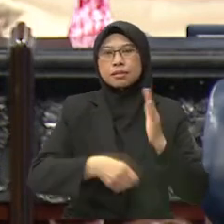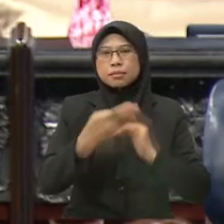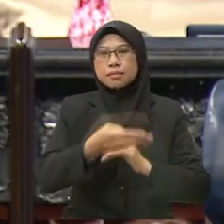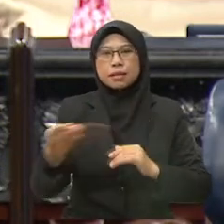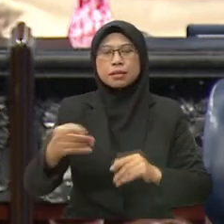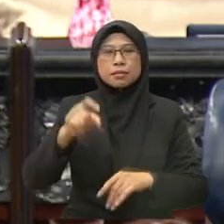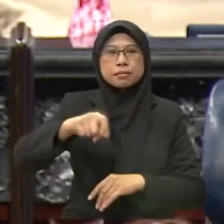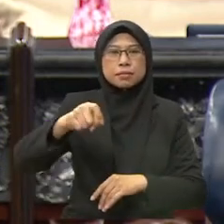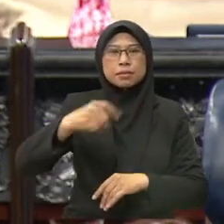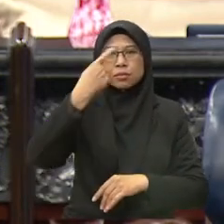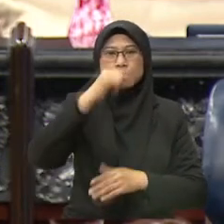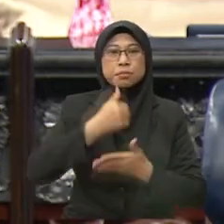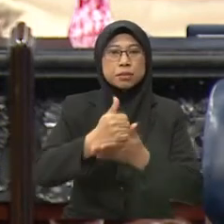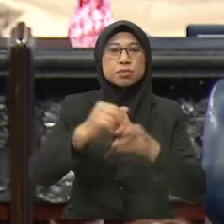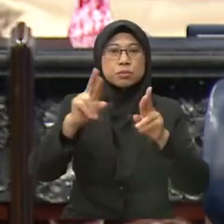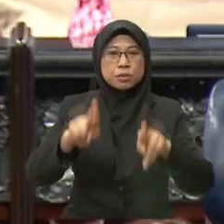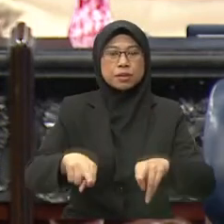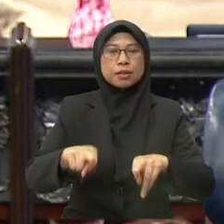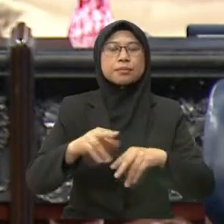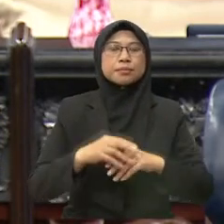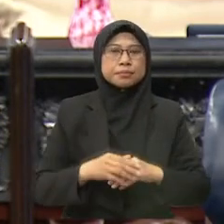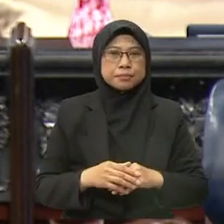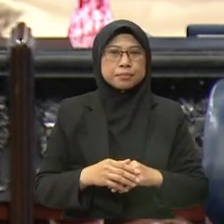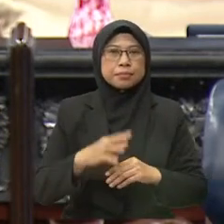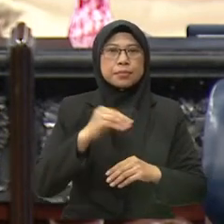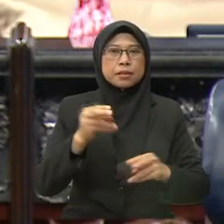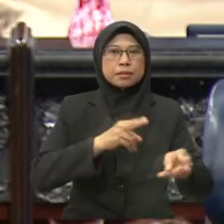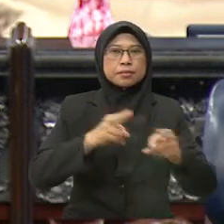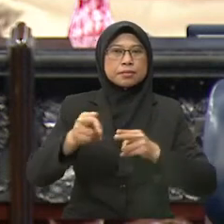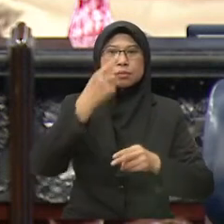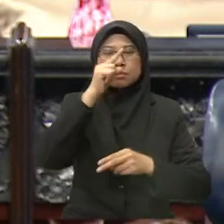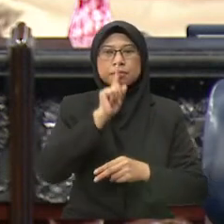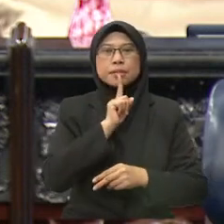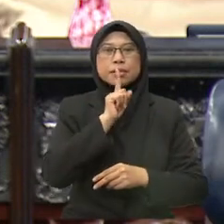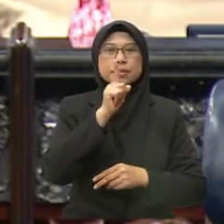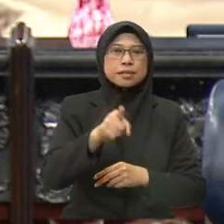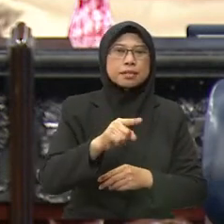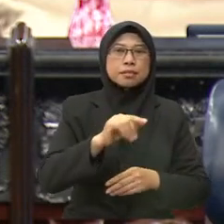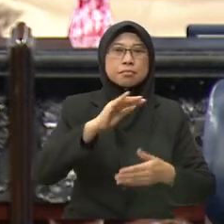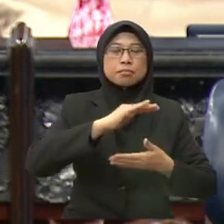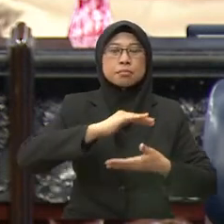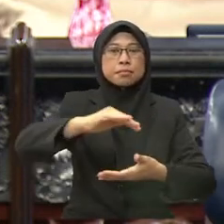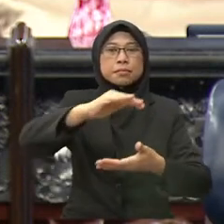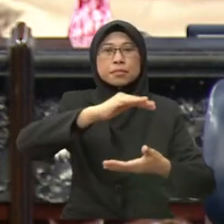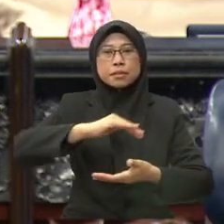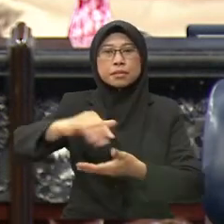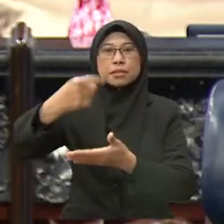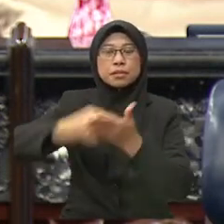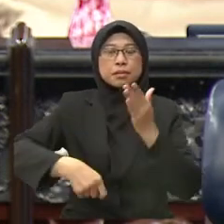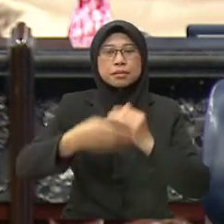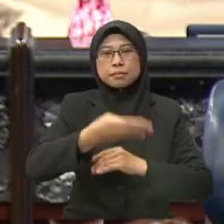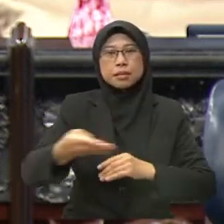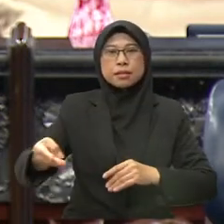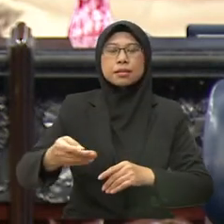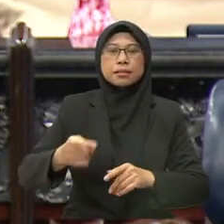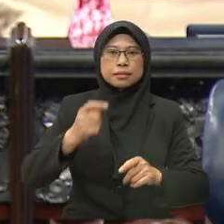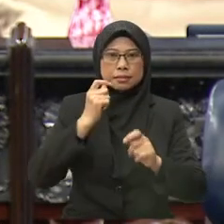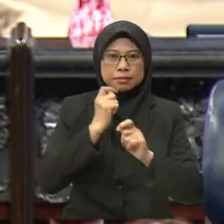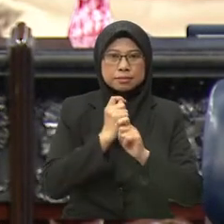rakyat menangani kos Sara hidup yang meningkat dan mengambil usaha untuk memastikan bekalan harga barangan kekal